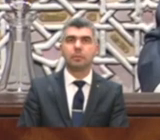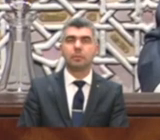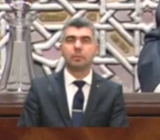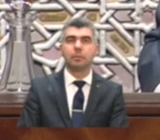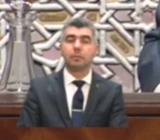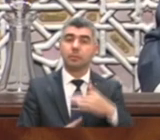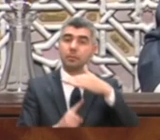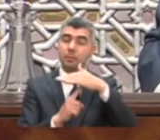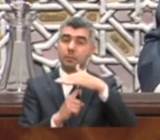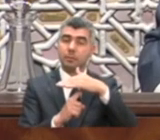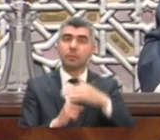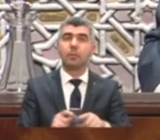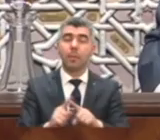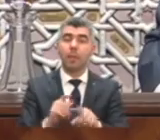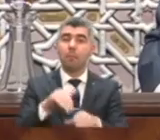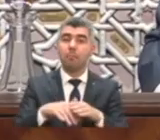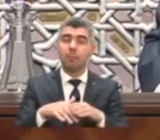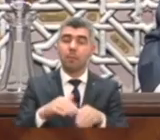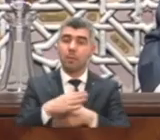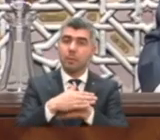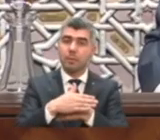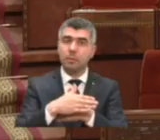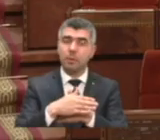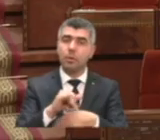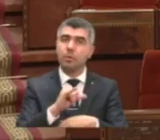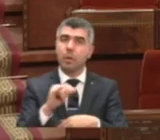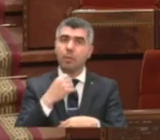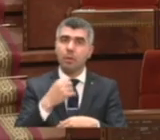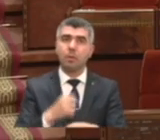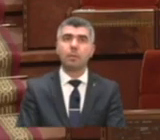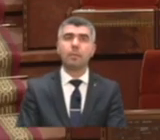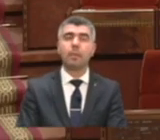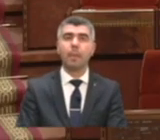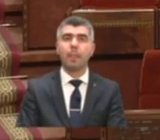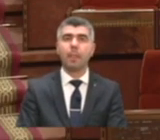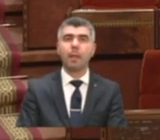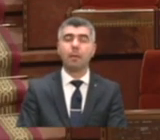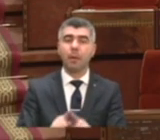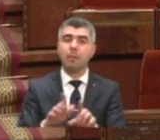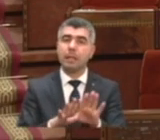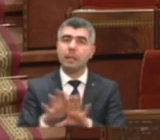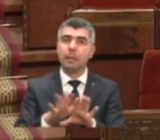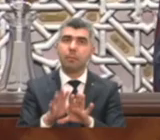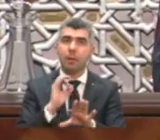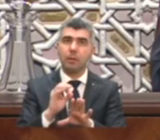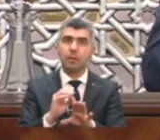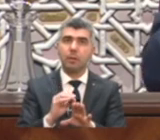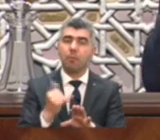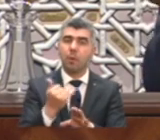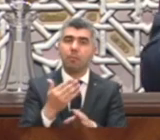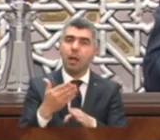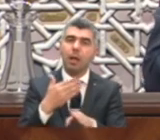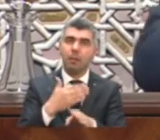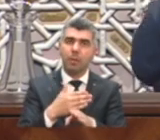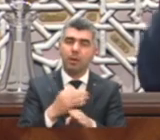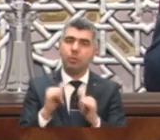اختتنا دام السيد الرئيس، مادام فريق التجمع الوطني للاحرار ما عندوش مانع، ممكن هادشي ما فيش مانع، هذا في تدبير الجلسه، هادشي خصو يدبر قبل